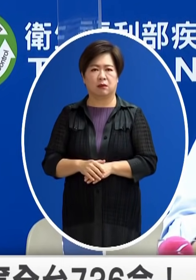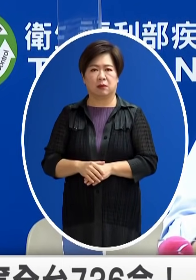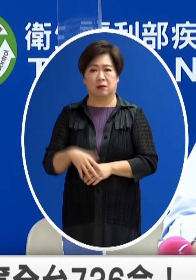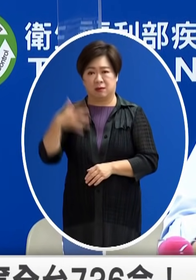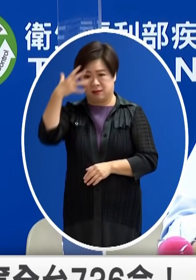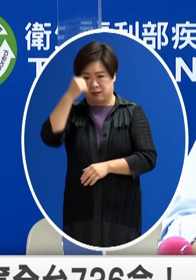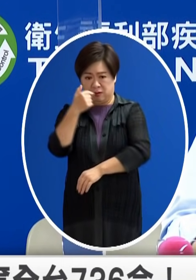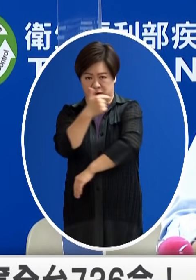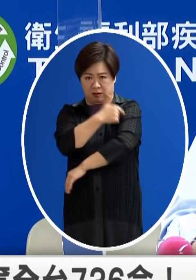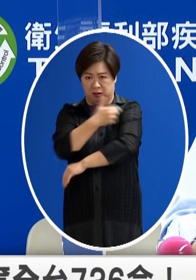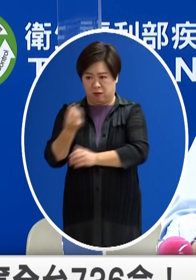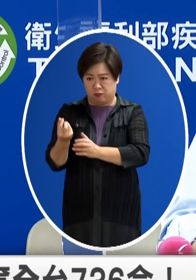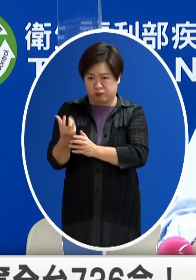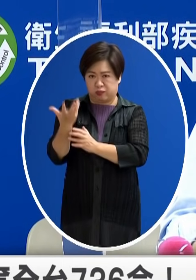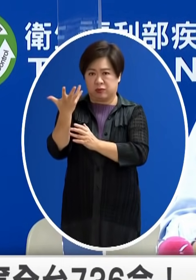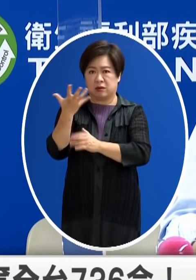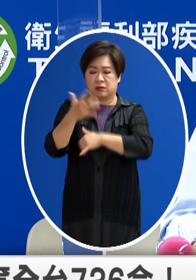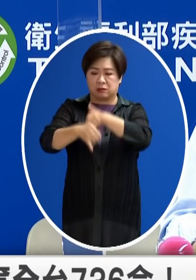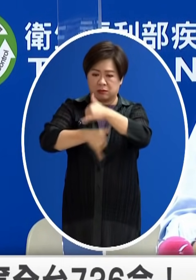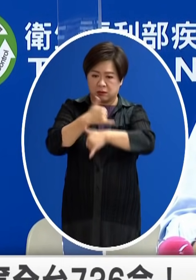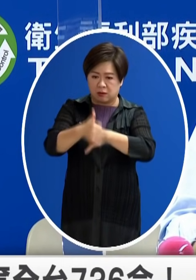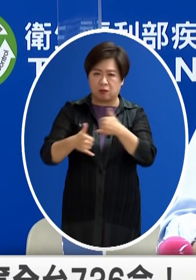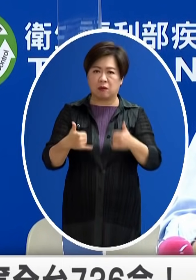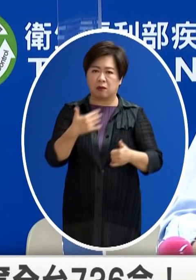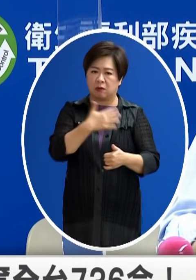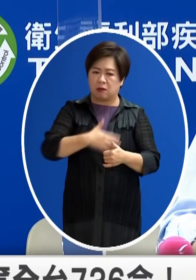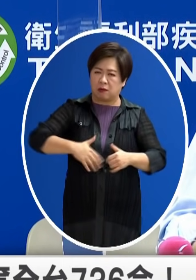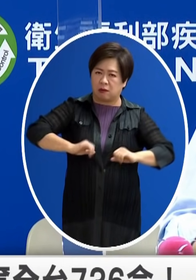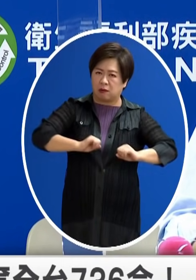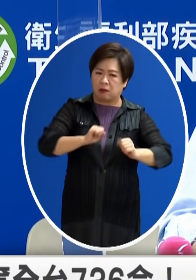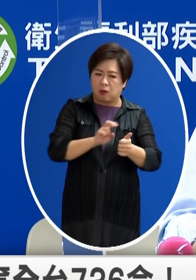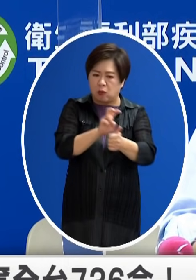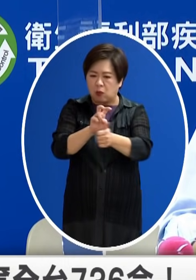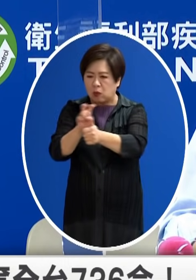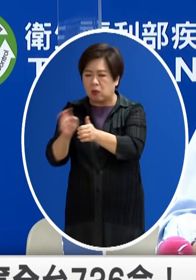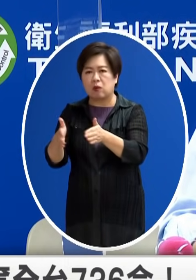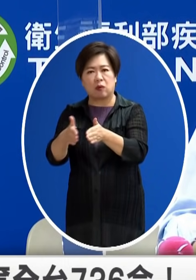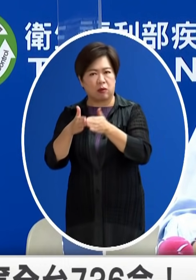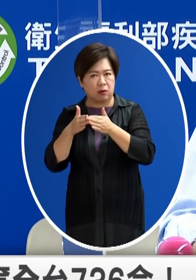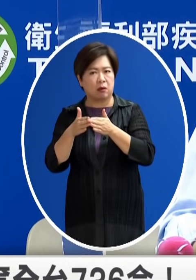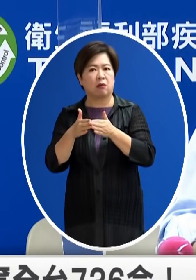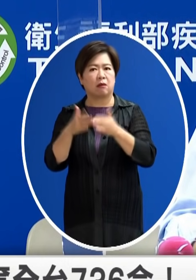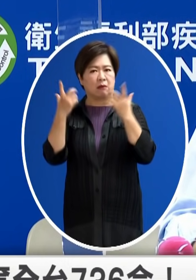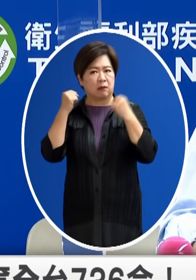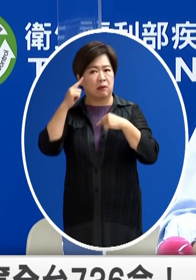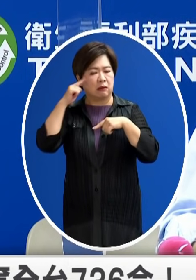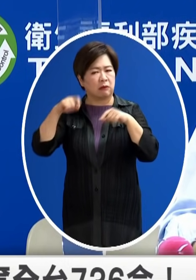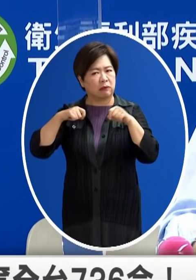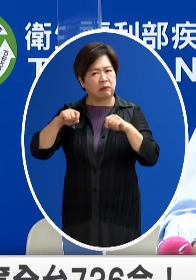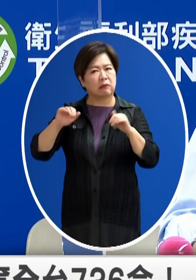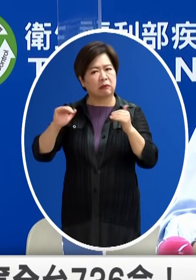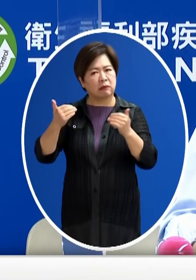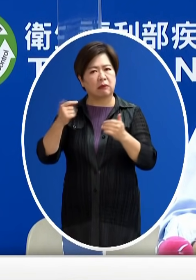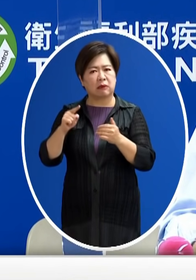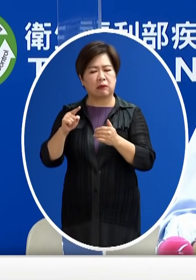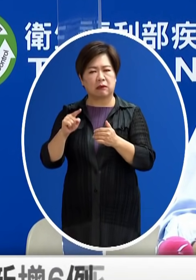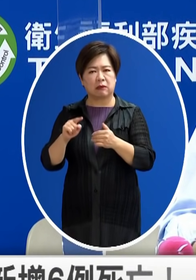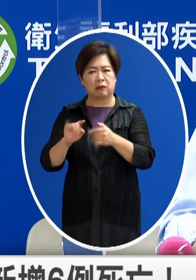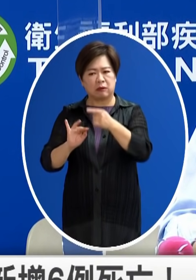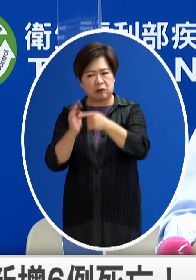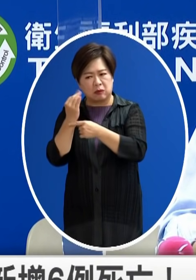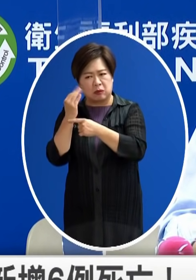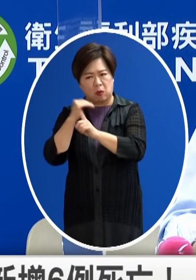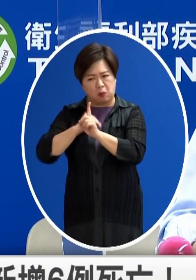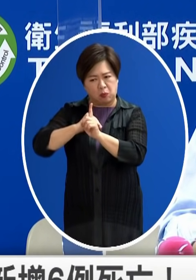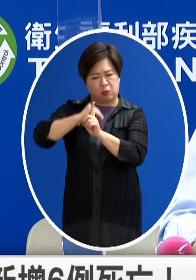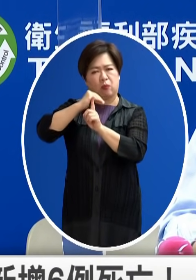必须在生活照顾身心上面也必须要照顾，所以本来就预计在打到疫苗到一定的程度